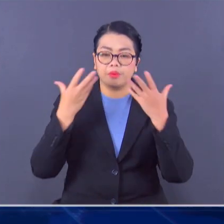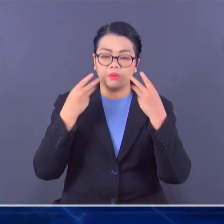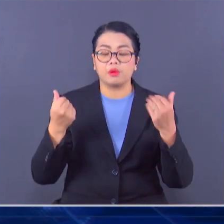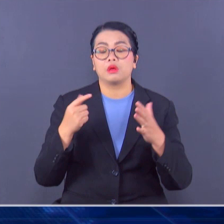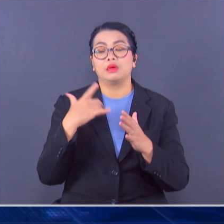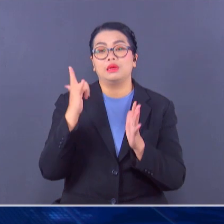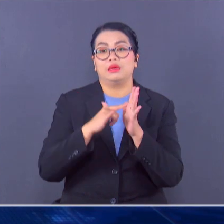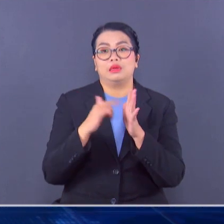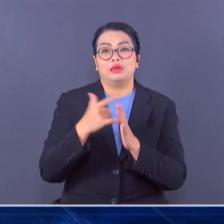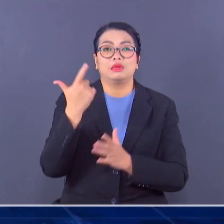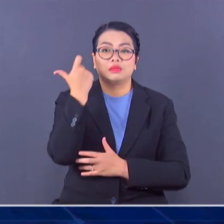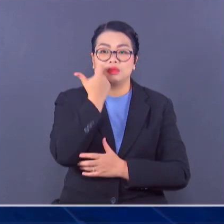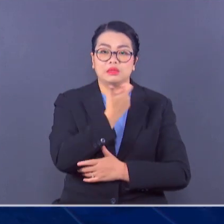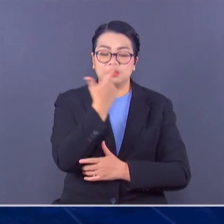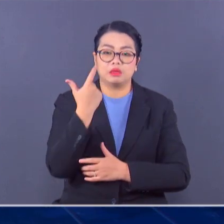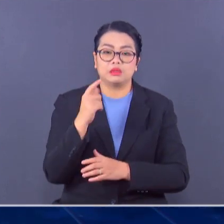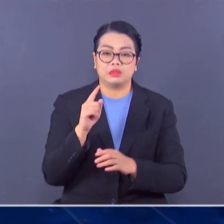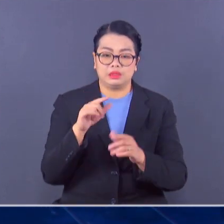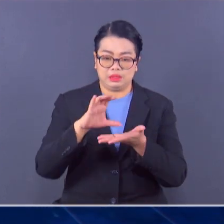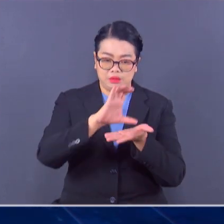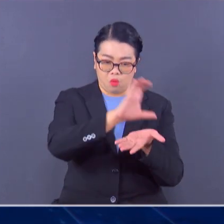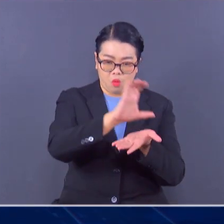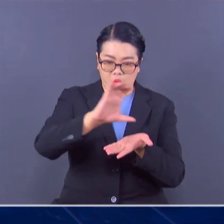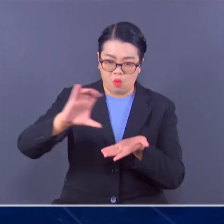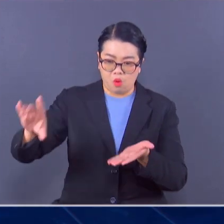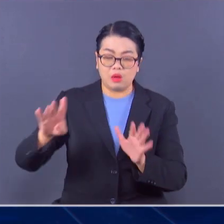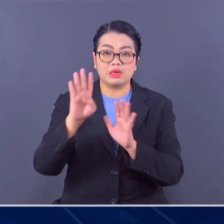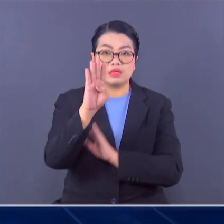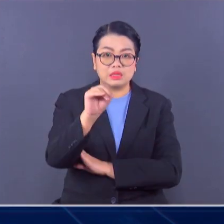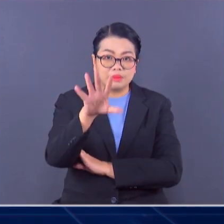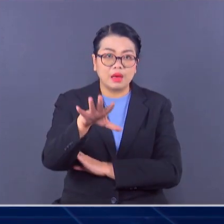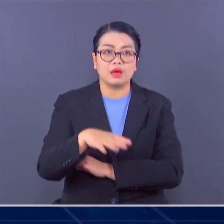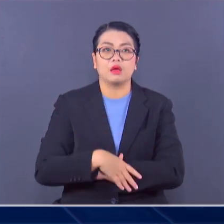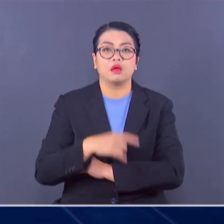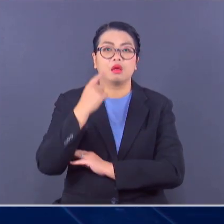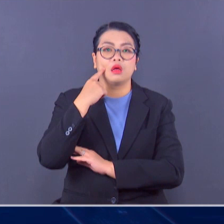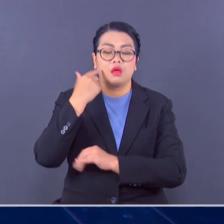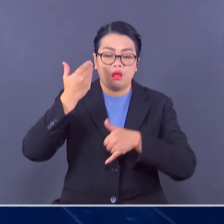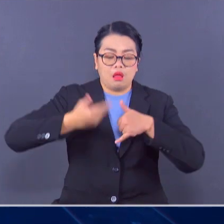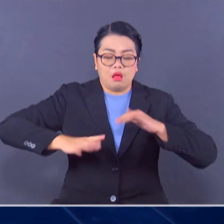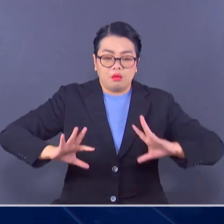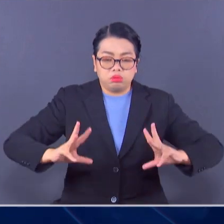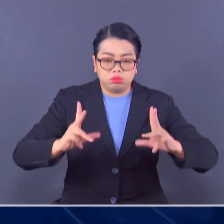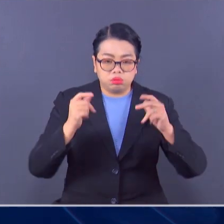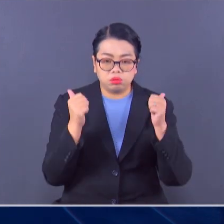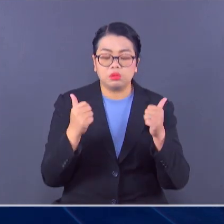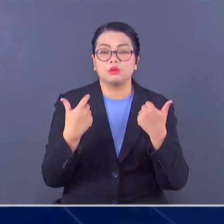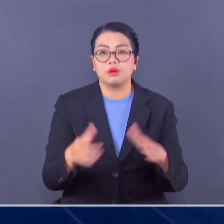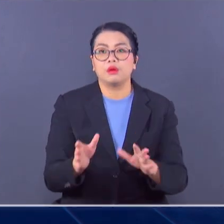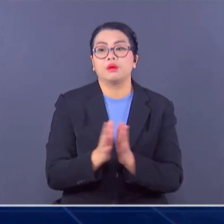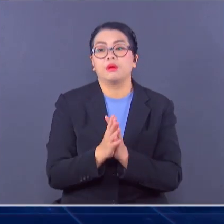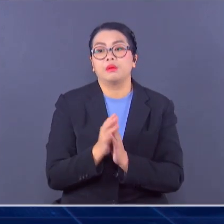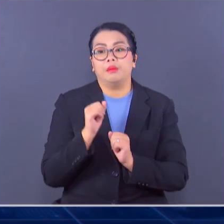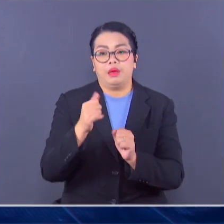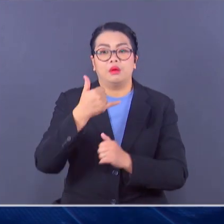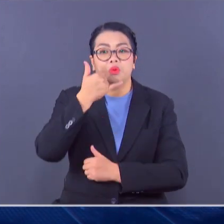้วเนี่ย้ตัวยาสลายฟิลเลอรเนี่ใช้ถึง 45 ขวดเลยนะครับอาการจจะดีขึ้ครับทีนี้หังจากเกิดเหตุแล้พย